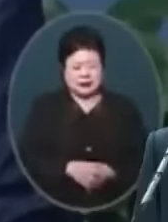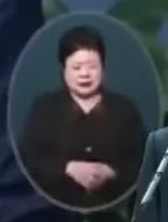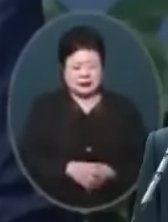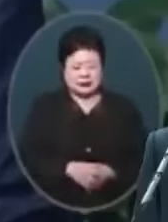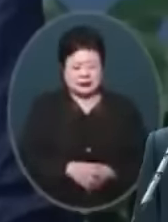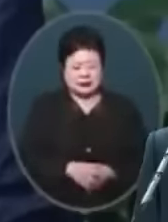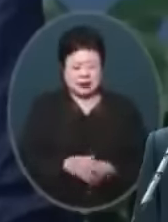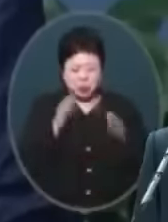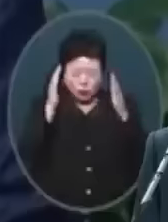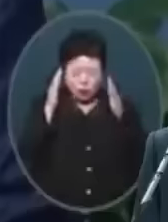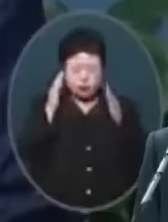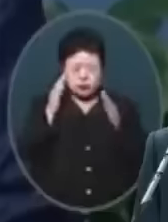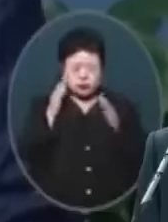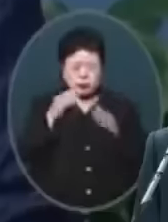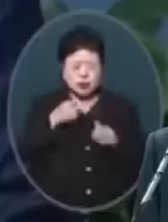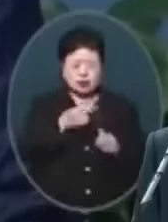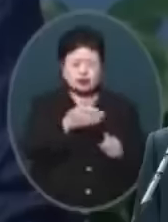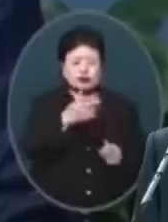공부